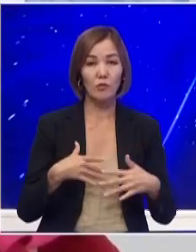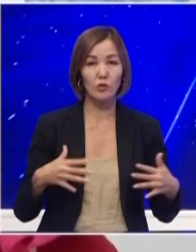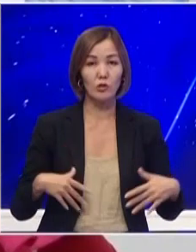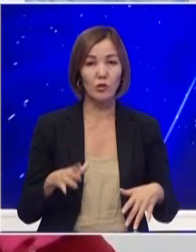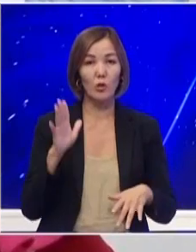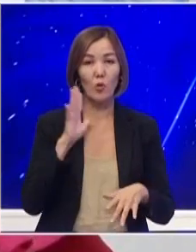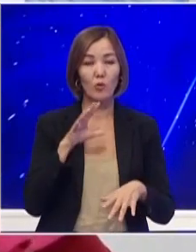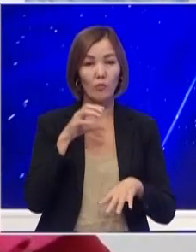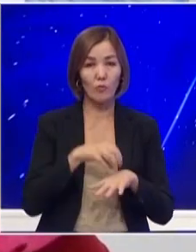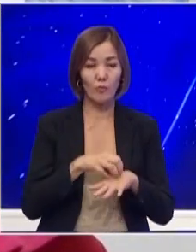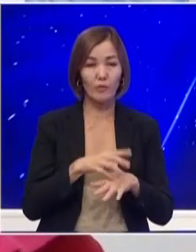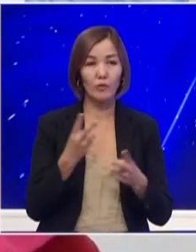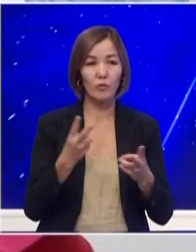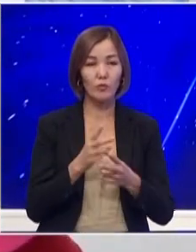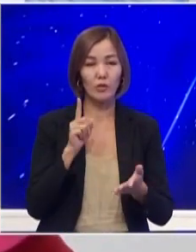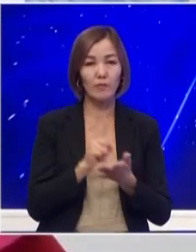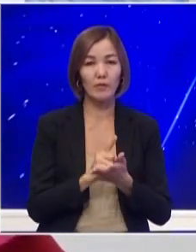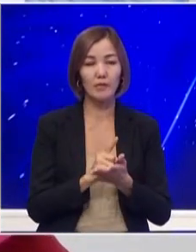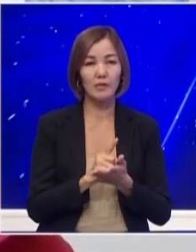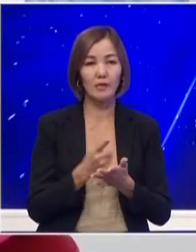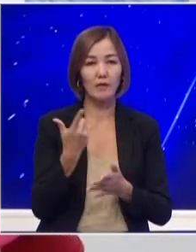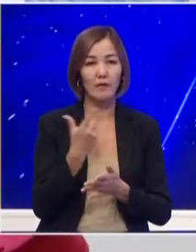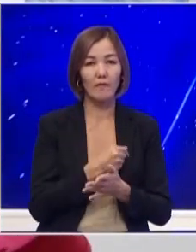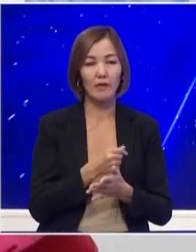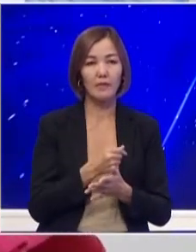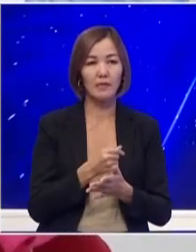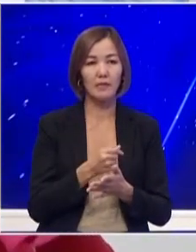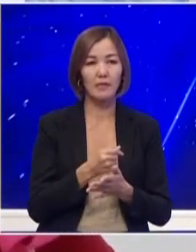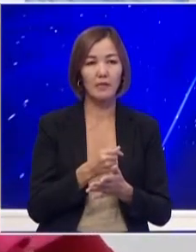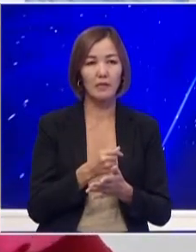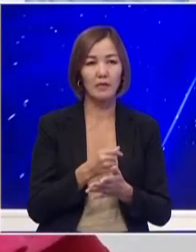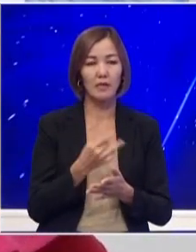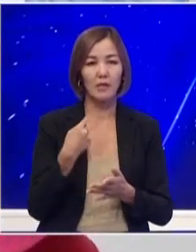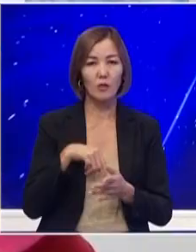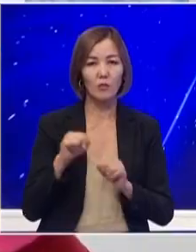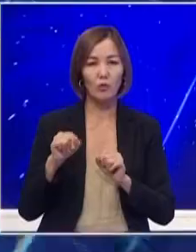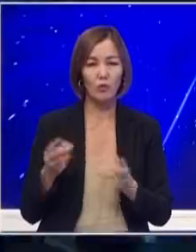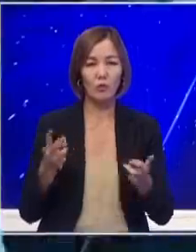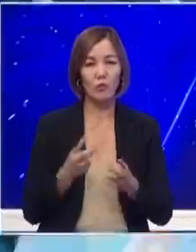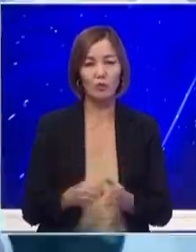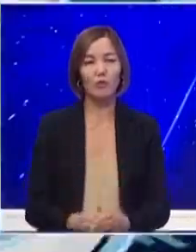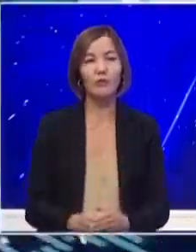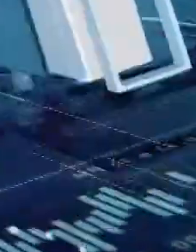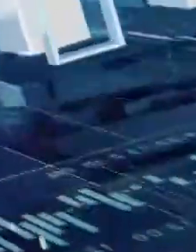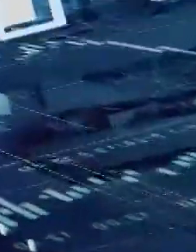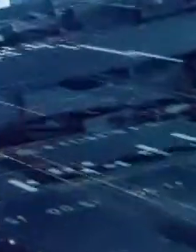в уязвимые места, обязательно перед вакцинацией вводят антирабический иммуноглобулин.